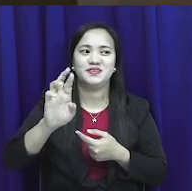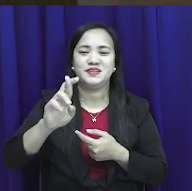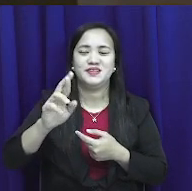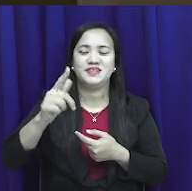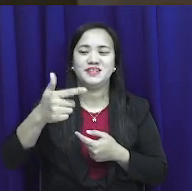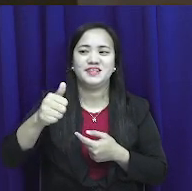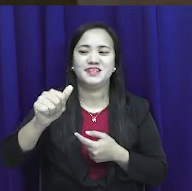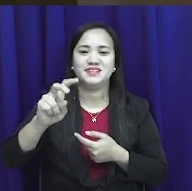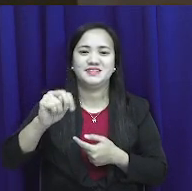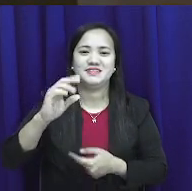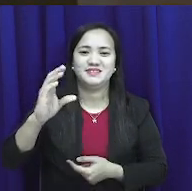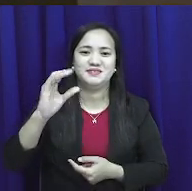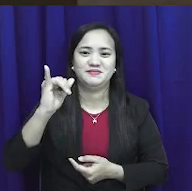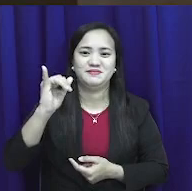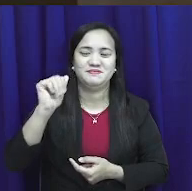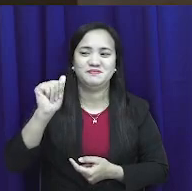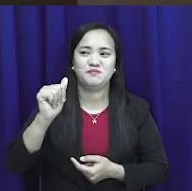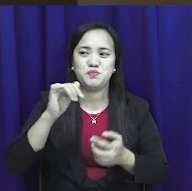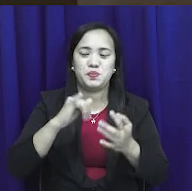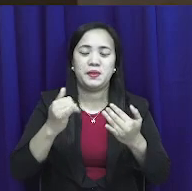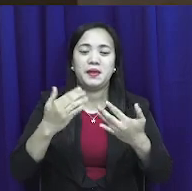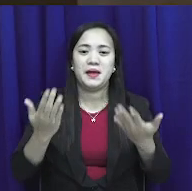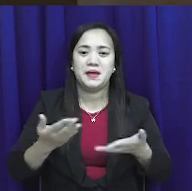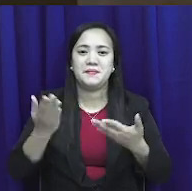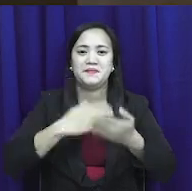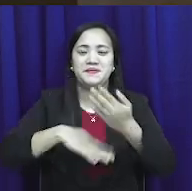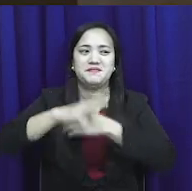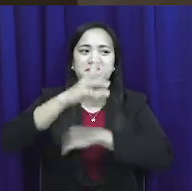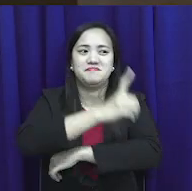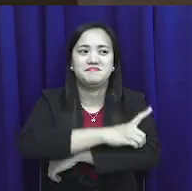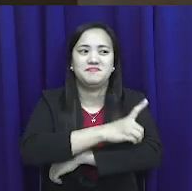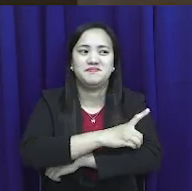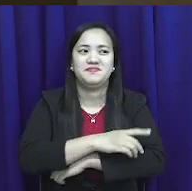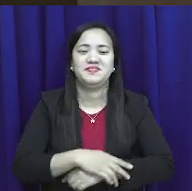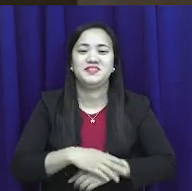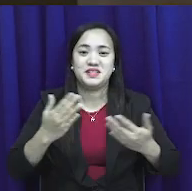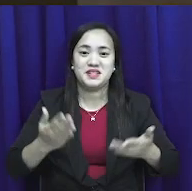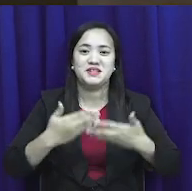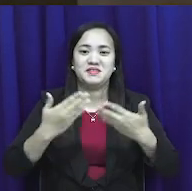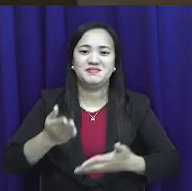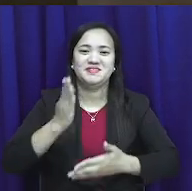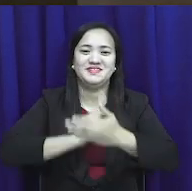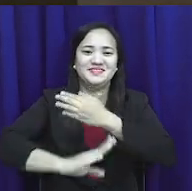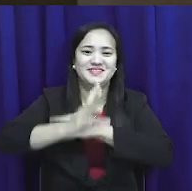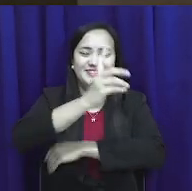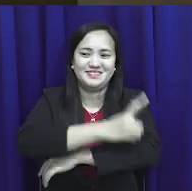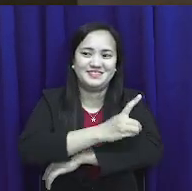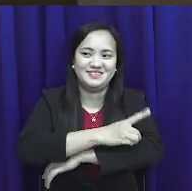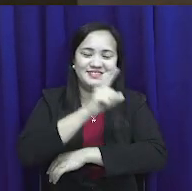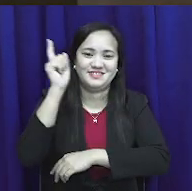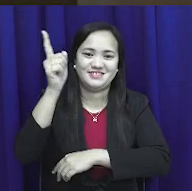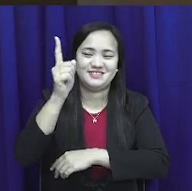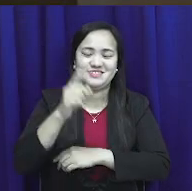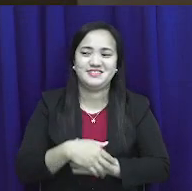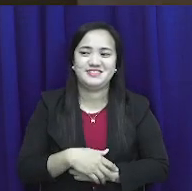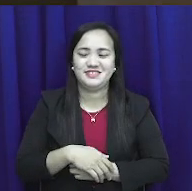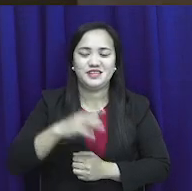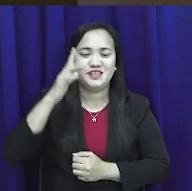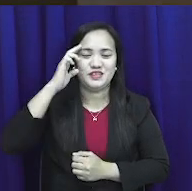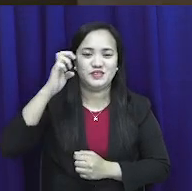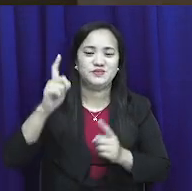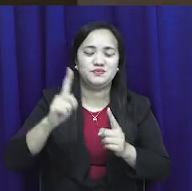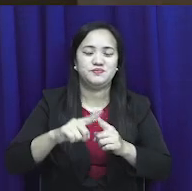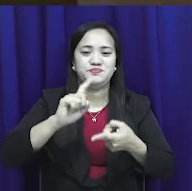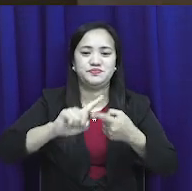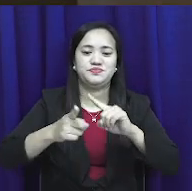eh ay nasa Ramos pala happy birthday sir happy birthday Happy birthday and Hello sa kaibigan kong si